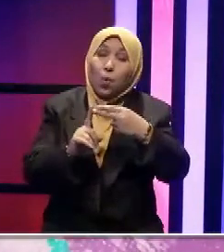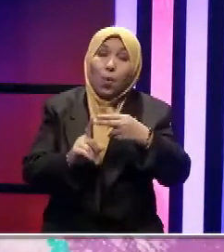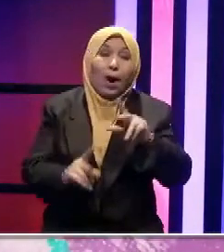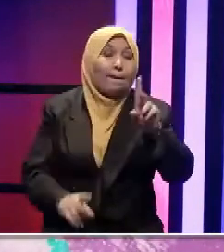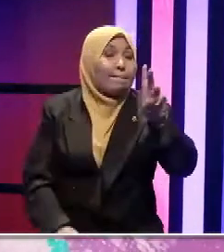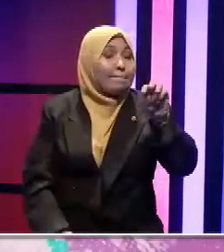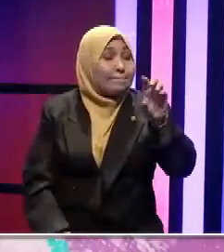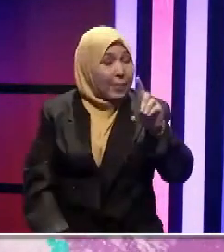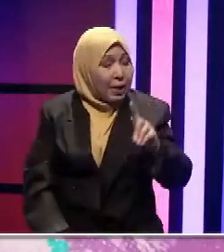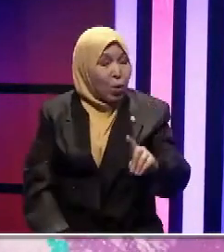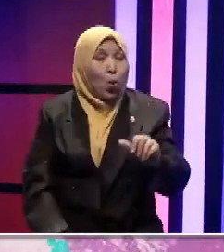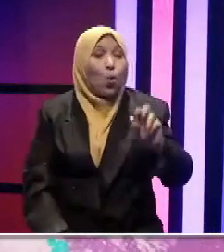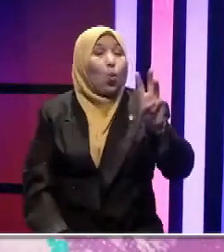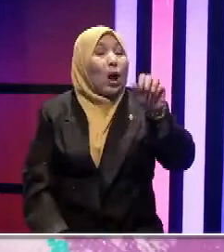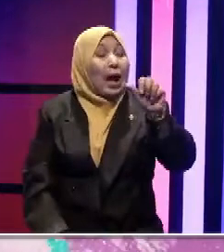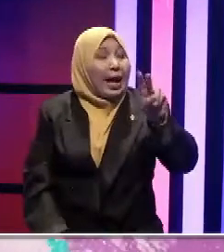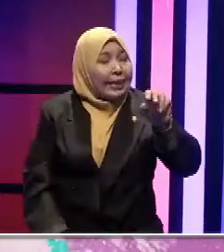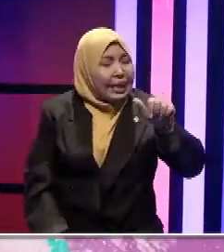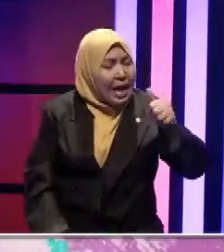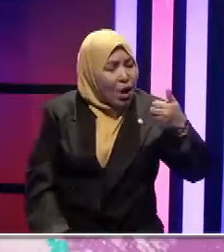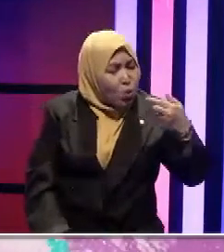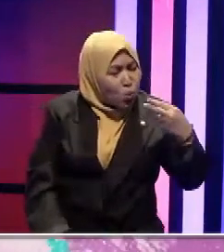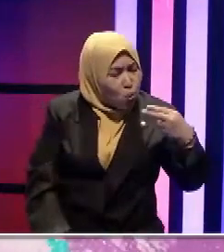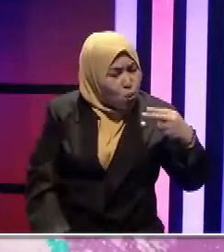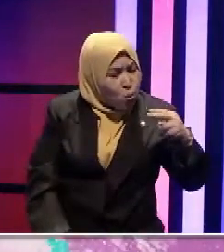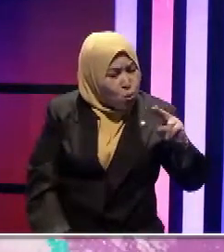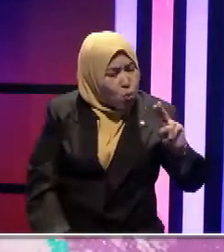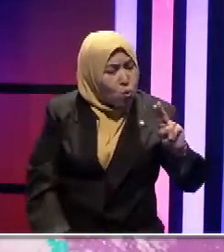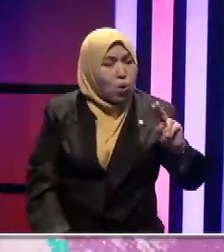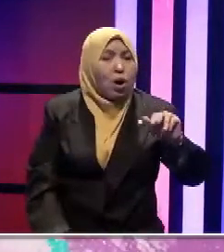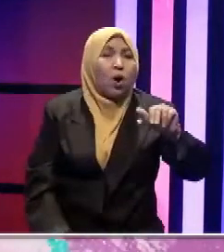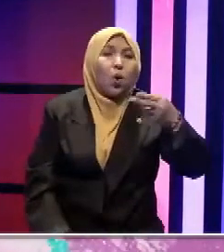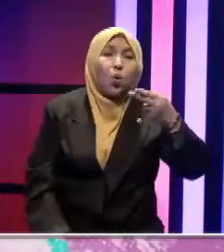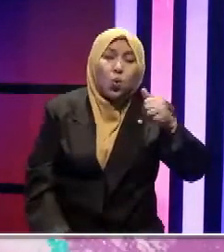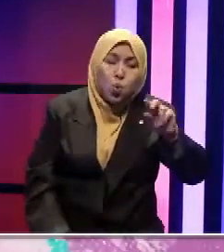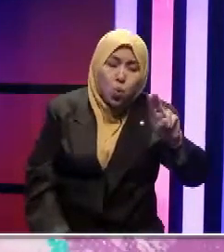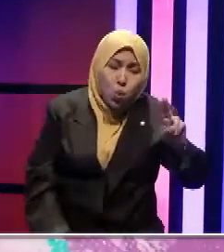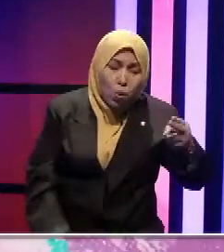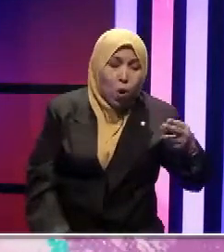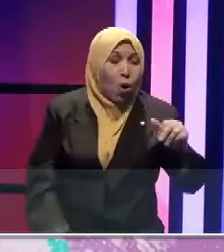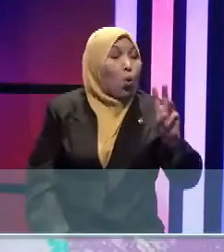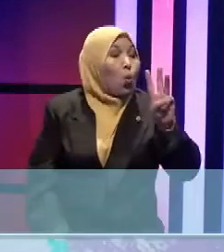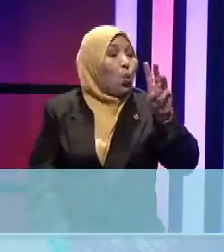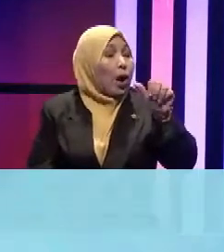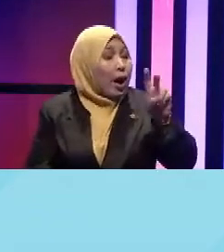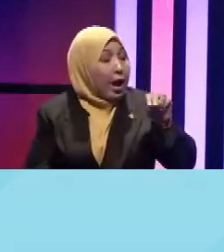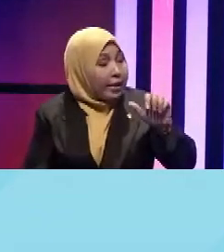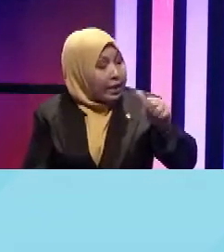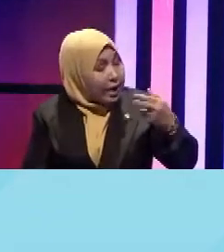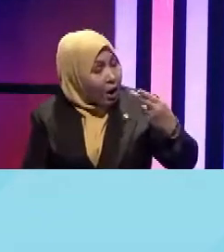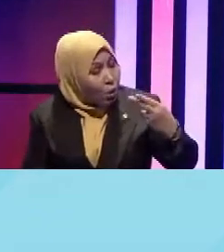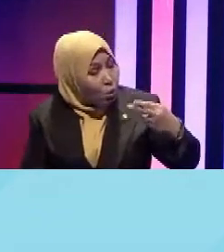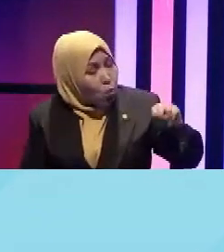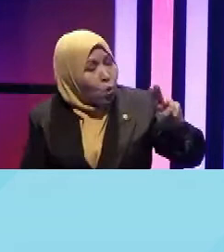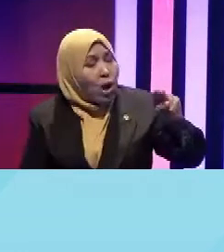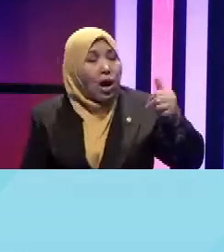who tamed Uh dipancang kedua Khan huwa wadzu